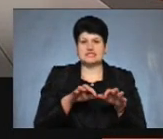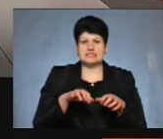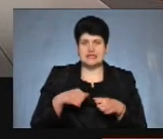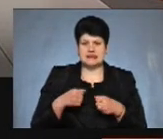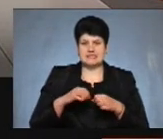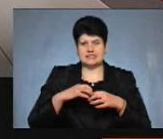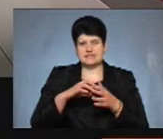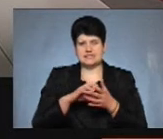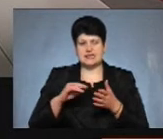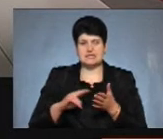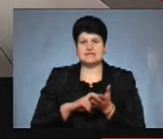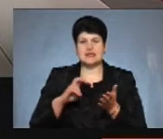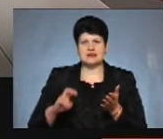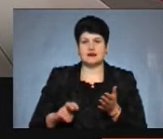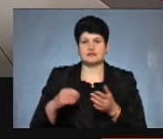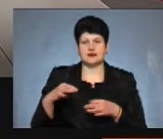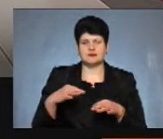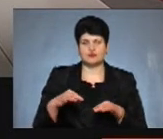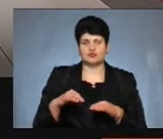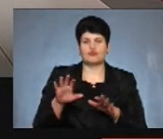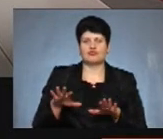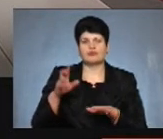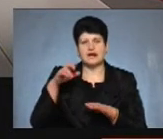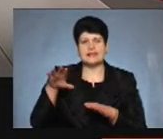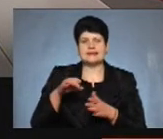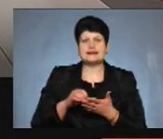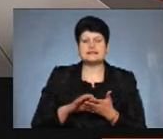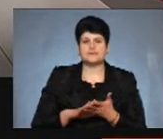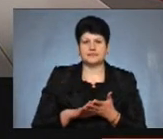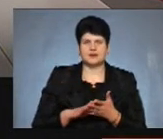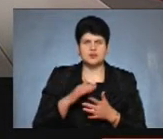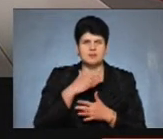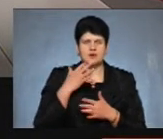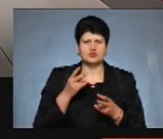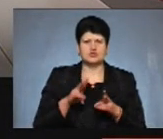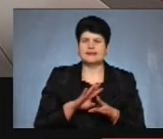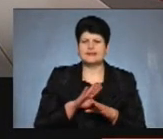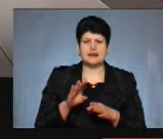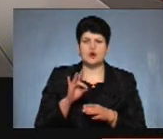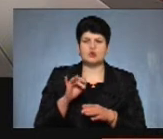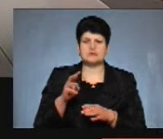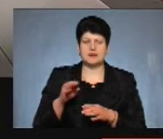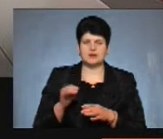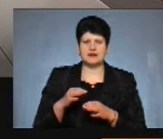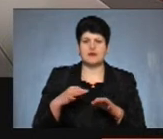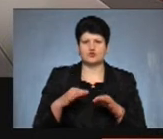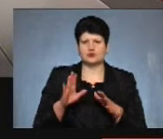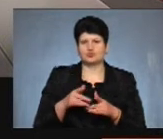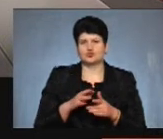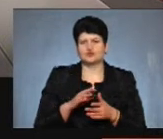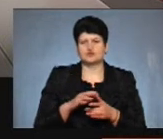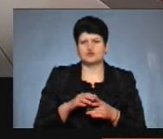країні реєстрації. На вашу думку, ще багато залишилось нерозмитнених авто на Тернопільщині, які будуть розмитнюватись впродовж